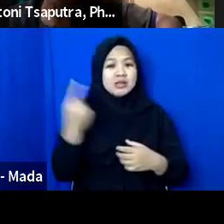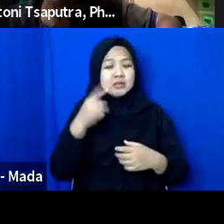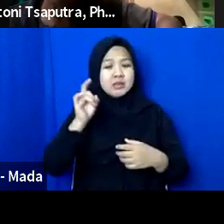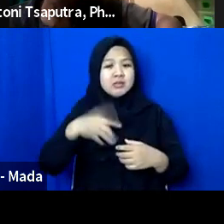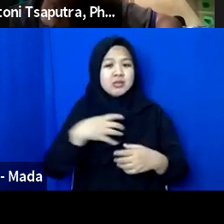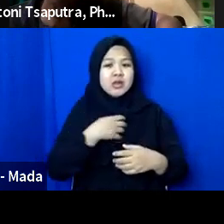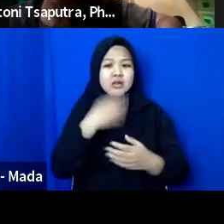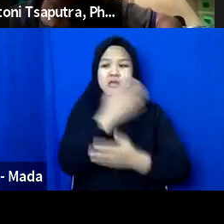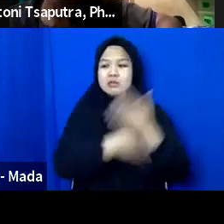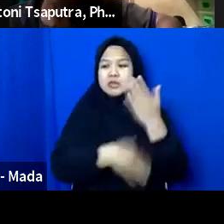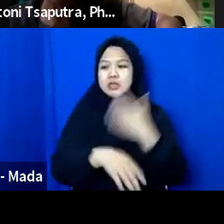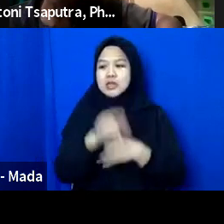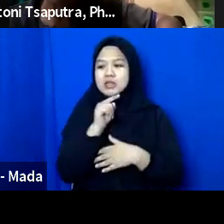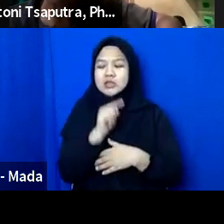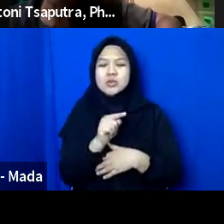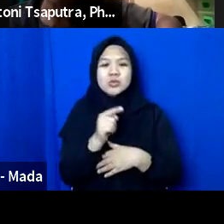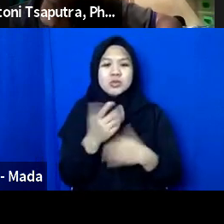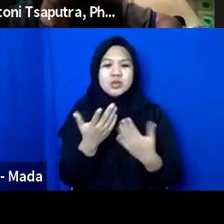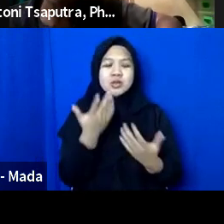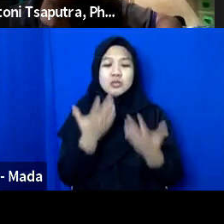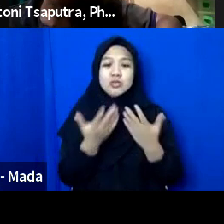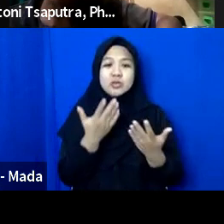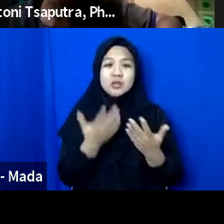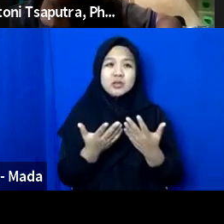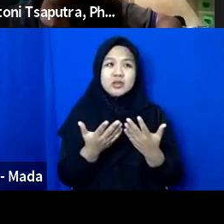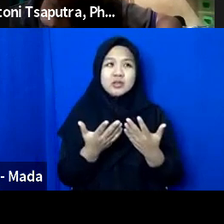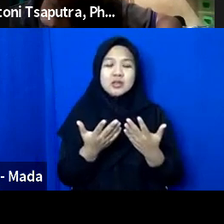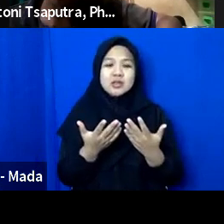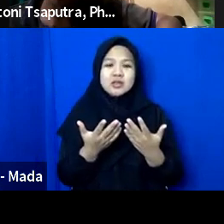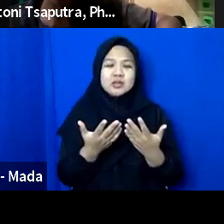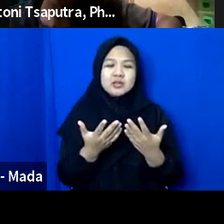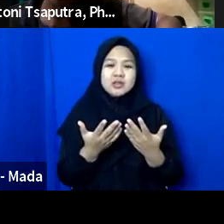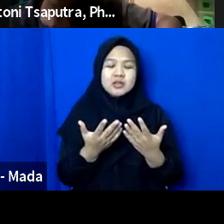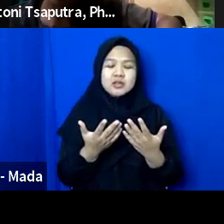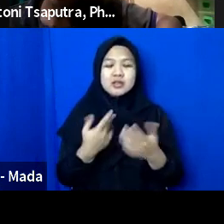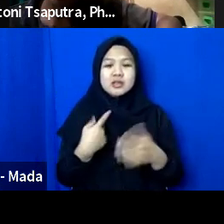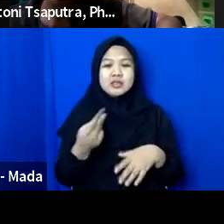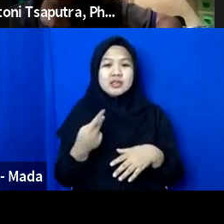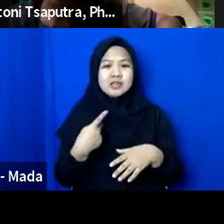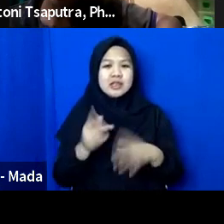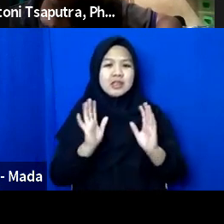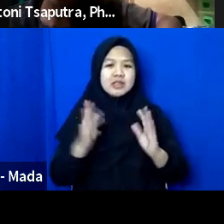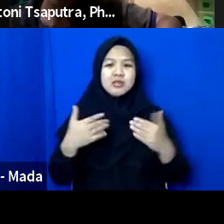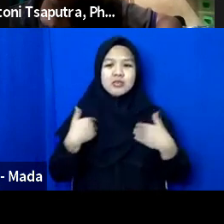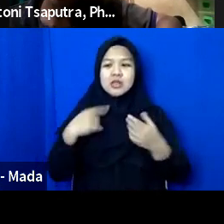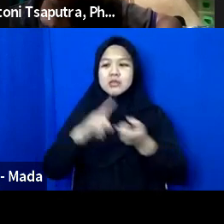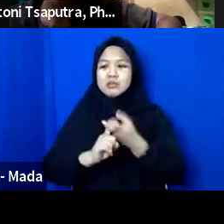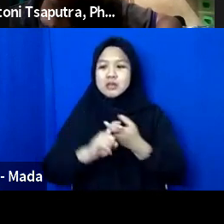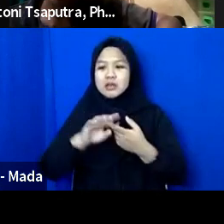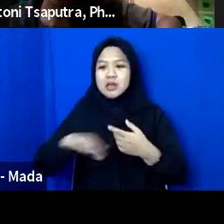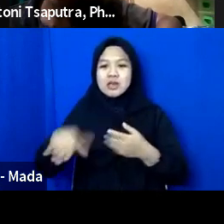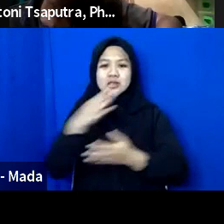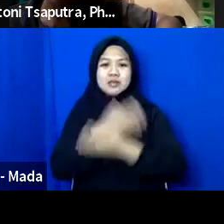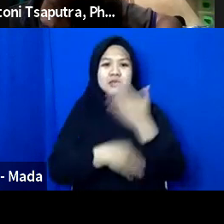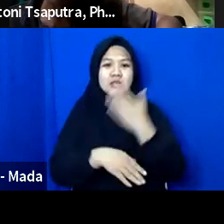yang disabilitas gitu ya yang mungkin ya Gimana ya ya kita kita aja yang punya teman anaknya penyandang